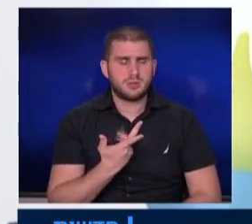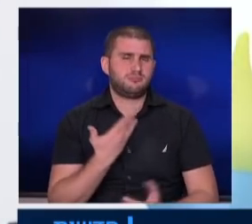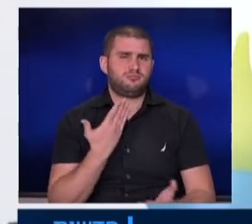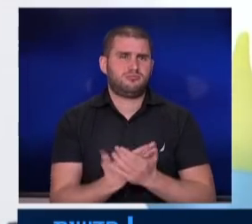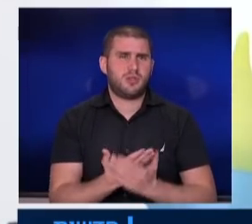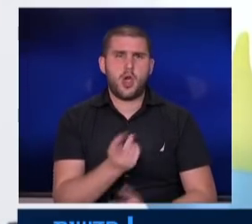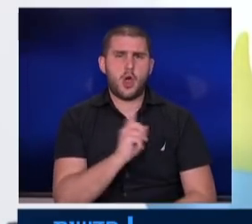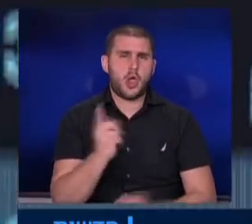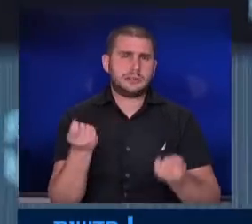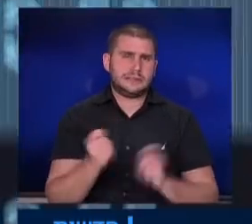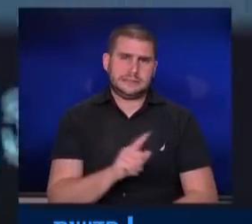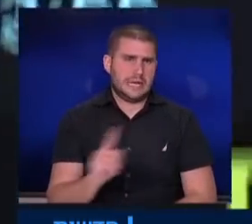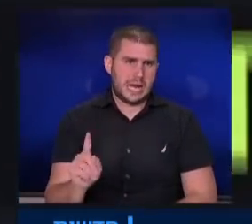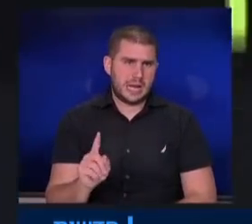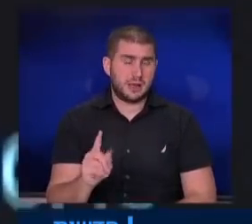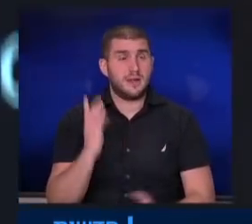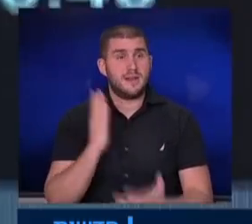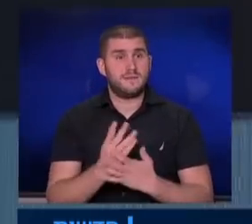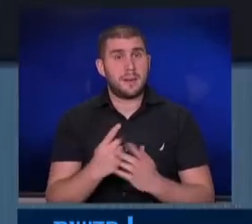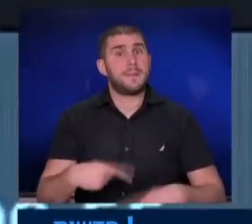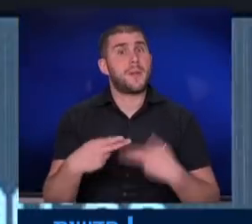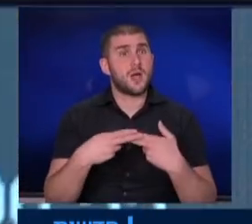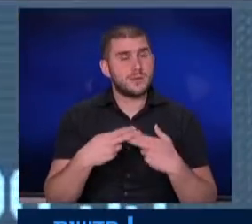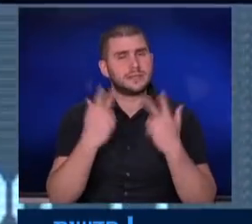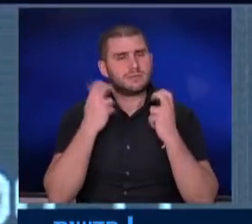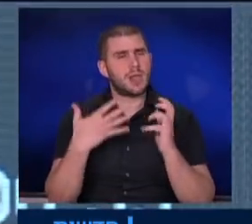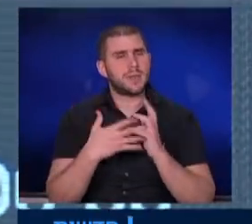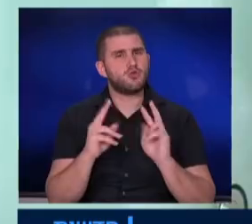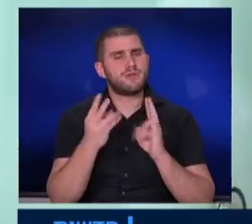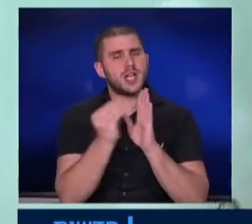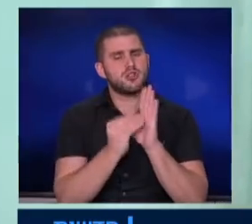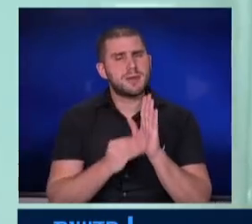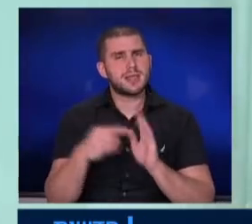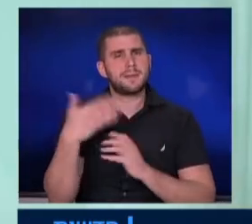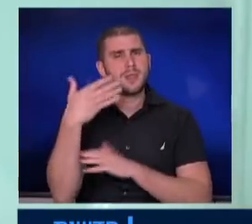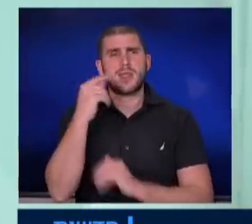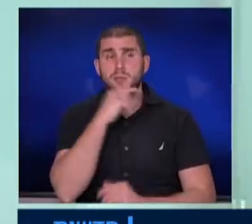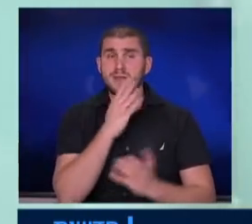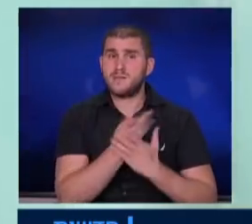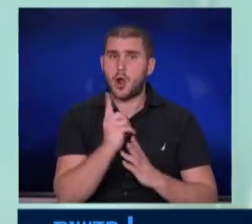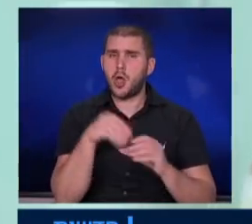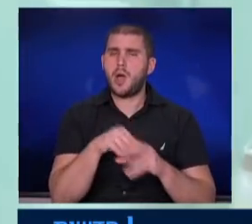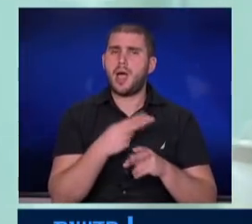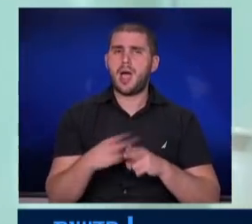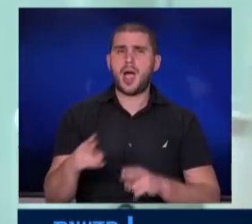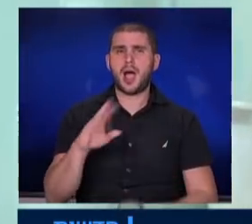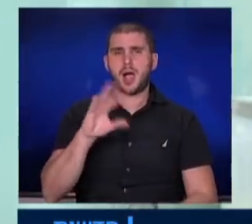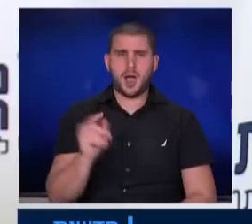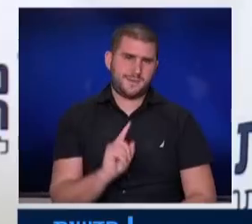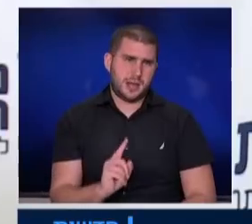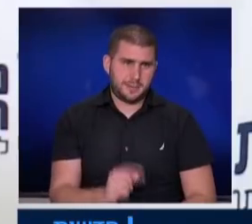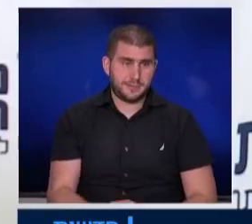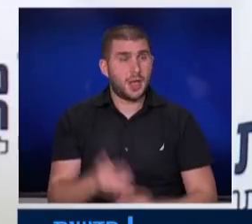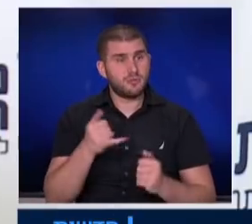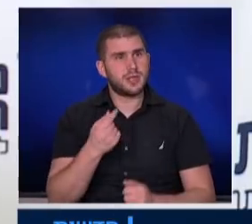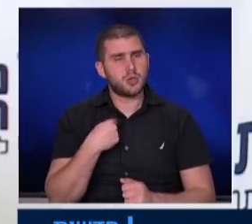לא לעשות סגר. כבר ביממה הקרובה צפויה להיבחן שוב רשימת המדינות האדומות שכבר לא תכלול רק את מדינות אפריקה. כרגע